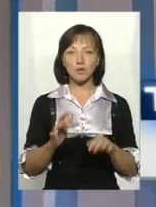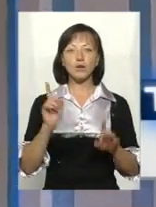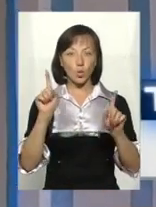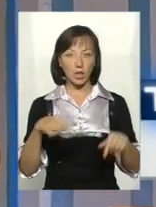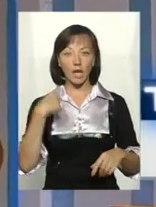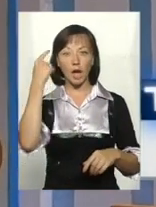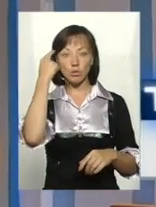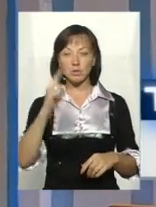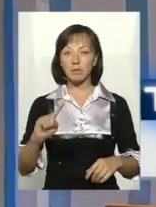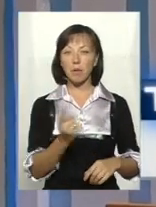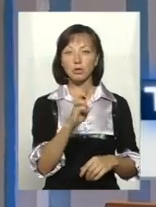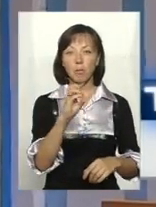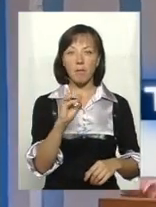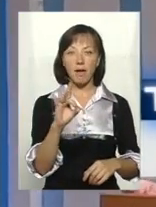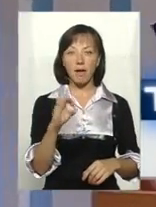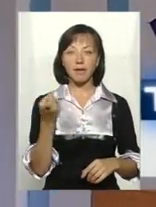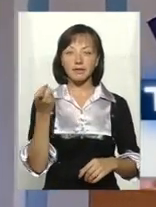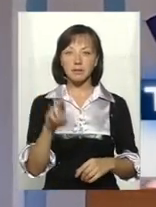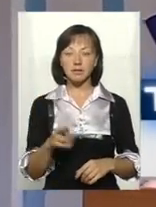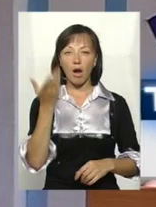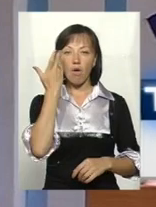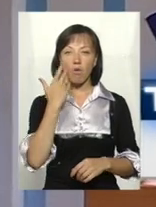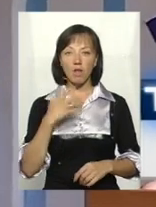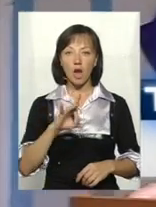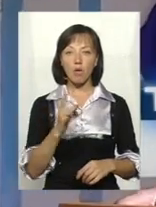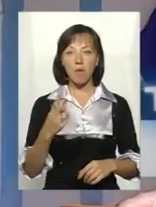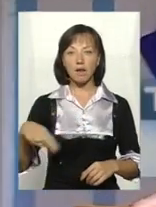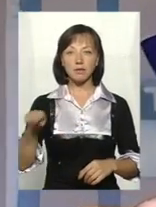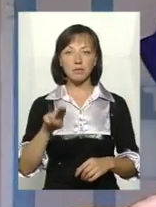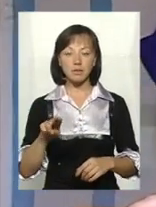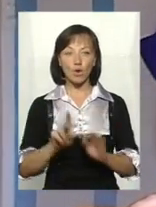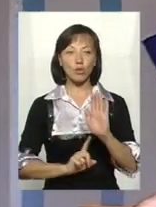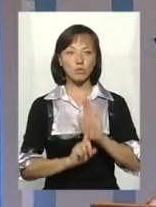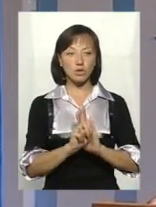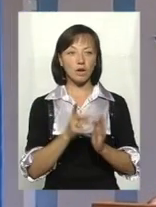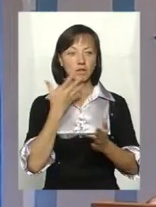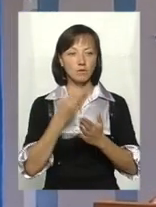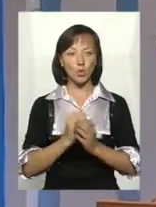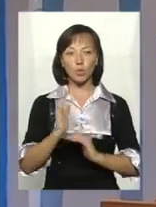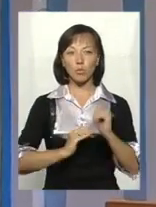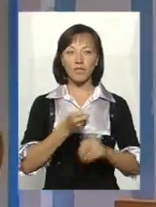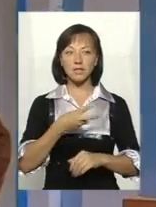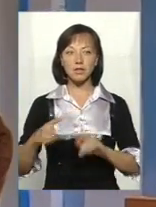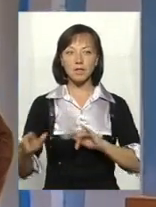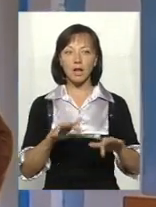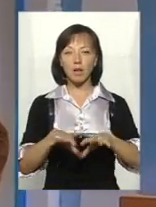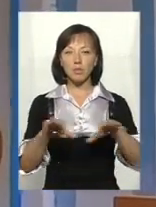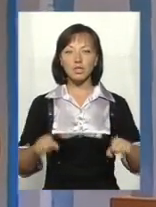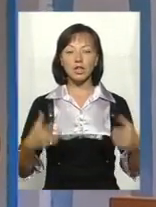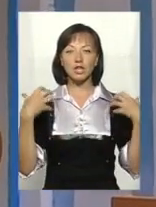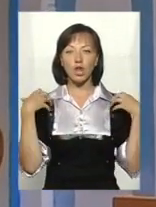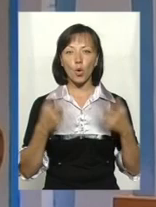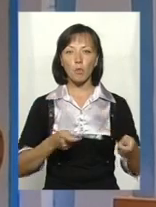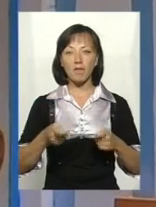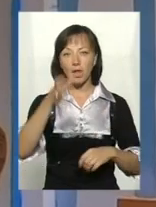з 1 березня, з моменту, коли Роман Дмитрович розпочав свою професійну діяльність на посаді начальника